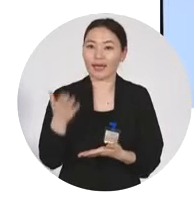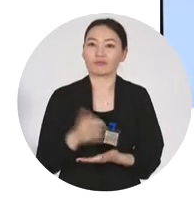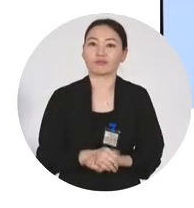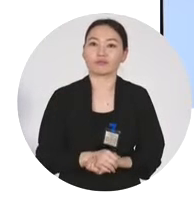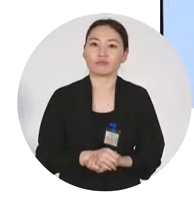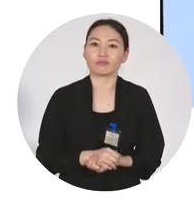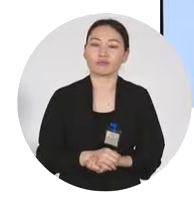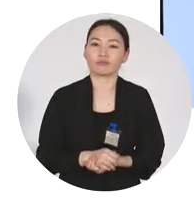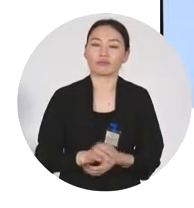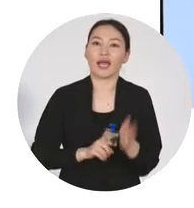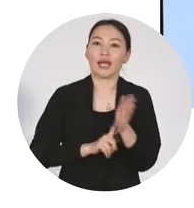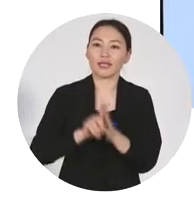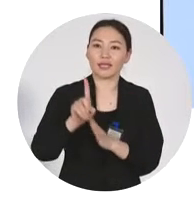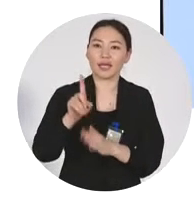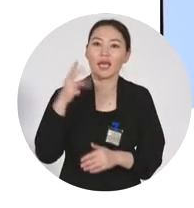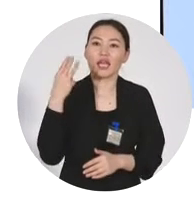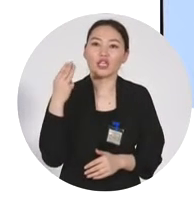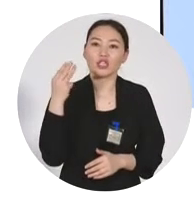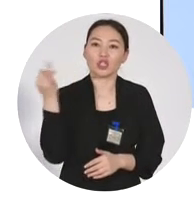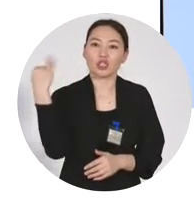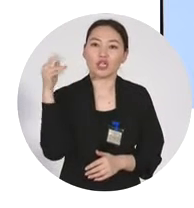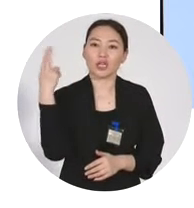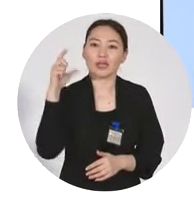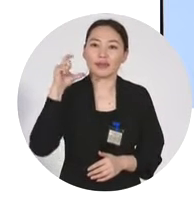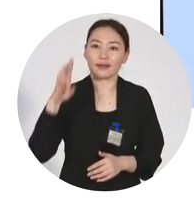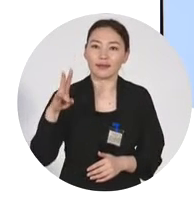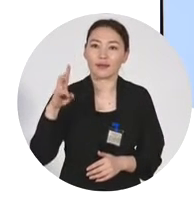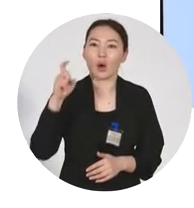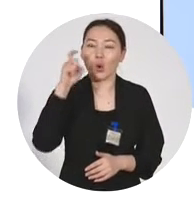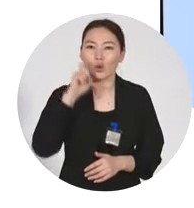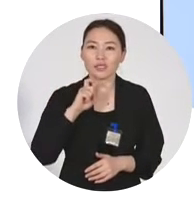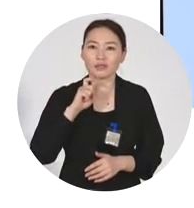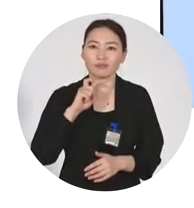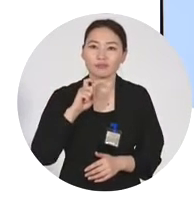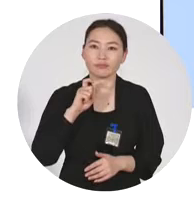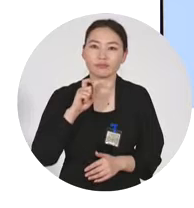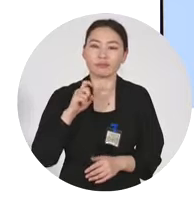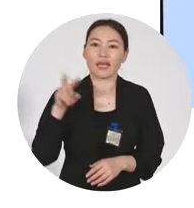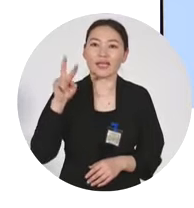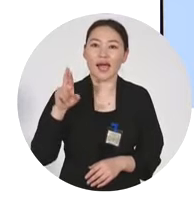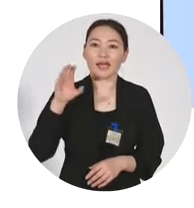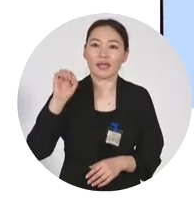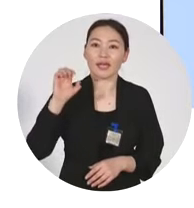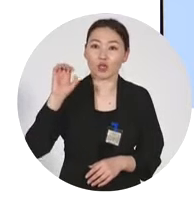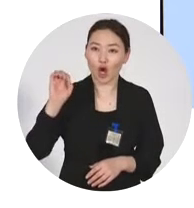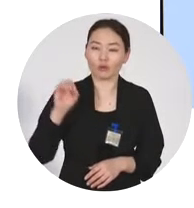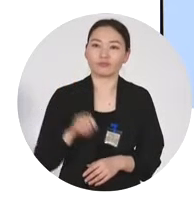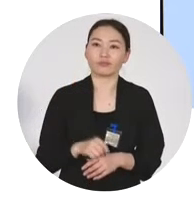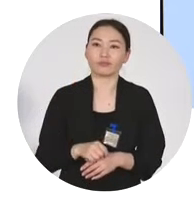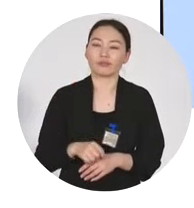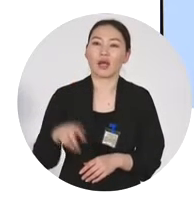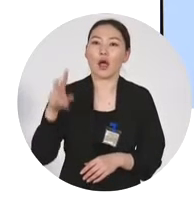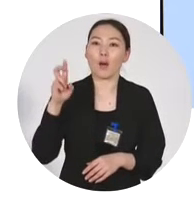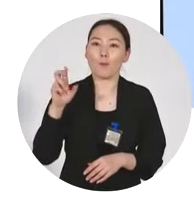нөхцөлийг үгэнд залгаж бичье. За боду буюу бод гэсэн үйл үг байна.